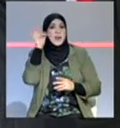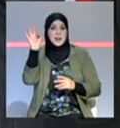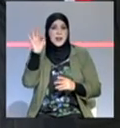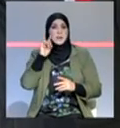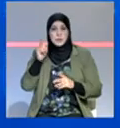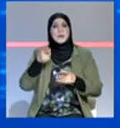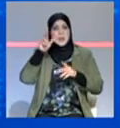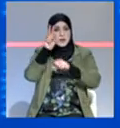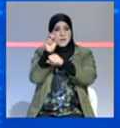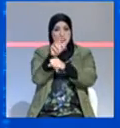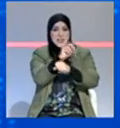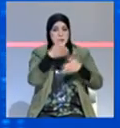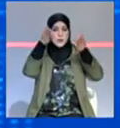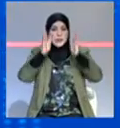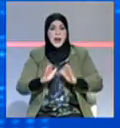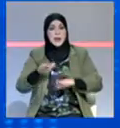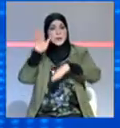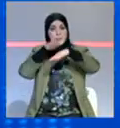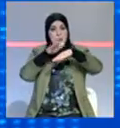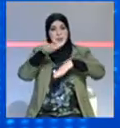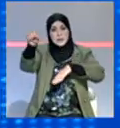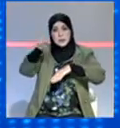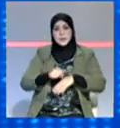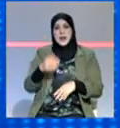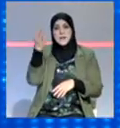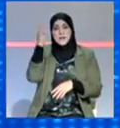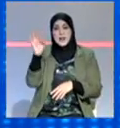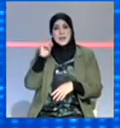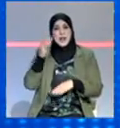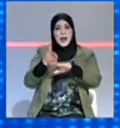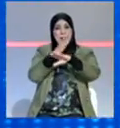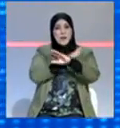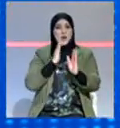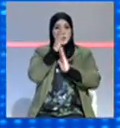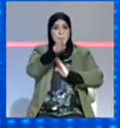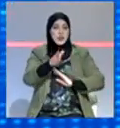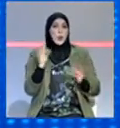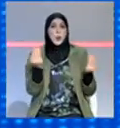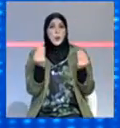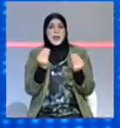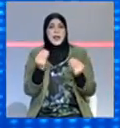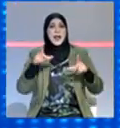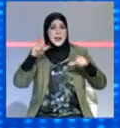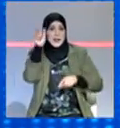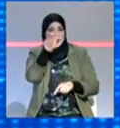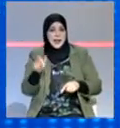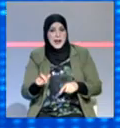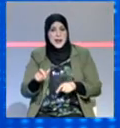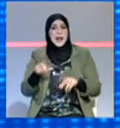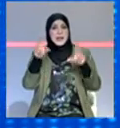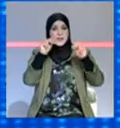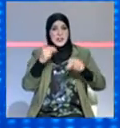زياره رسميه بدعوه من الوزير الاول الفرنسي قبل التوجه الى ايطاليا تلبيه لدعوه من نظيره